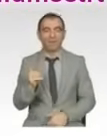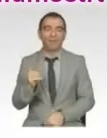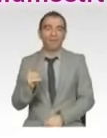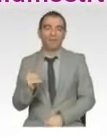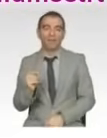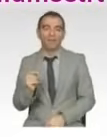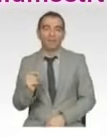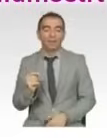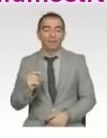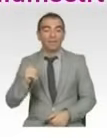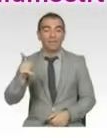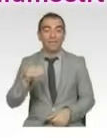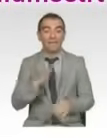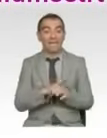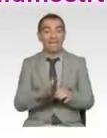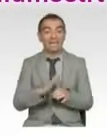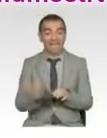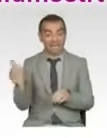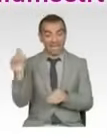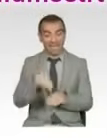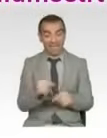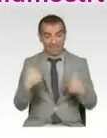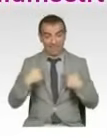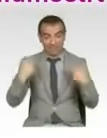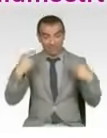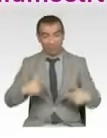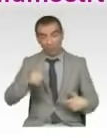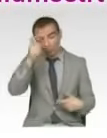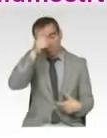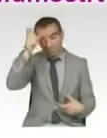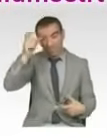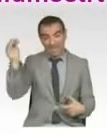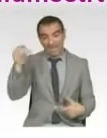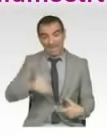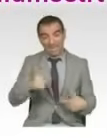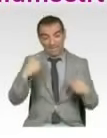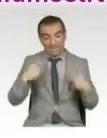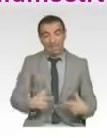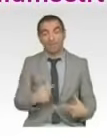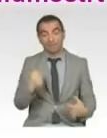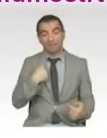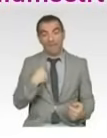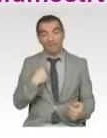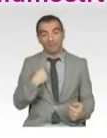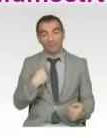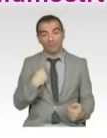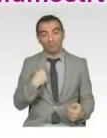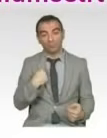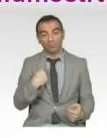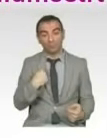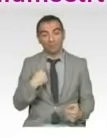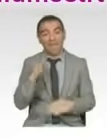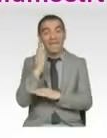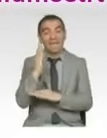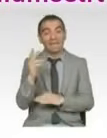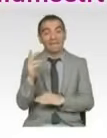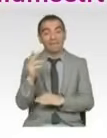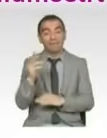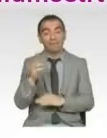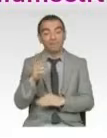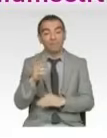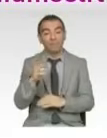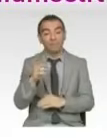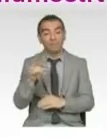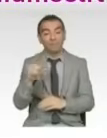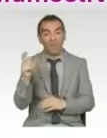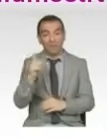İşte Kayseri'ye geldiğimizde, işte Türkiye'ye geldiğimizde Ekim ayında geldik. Aha. Soğuktu, biraz